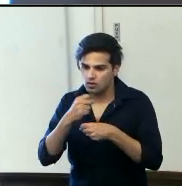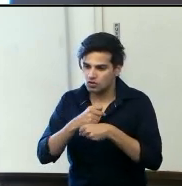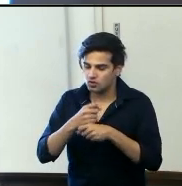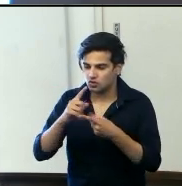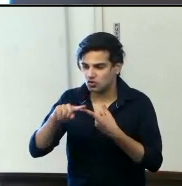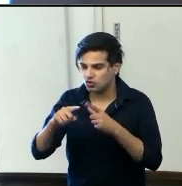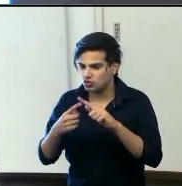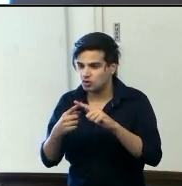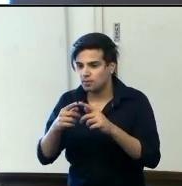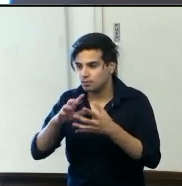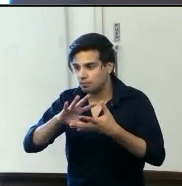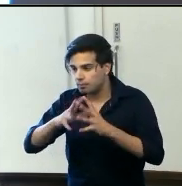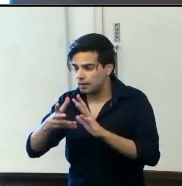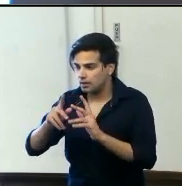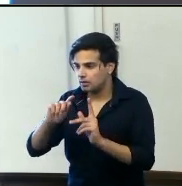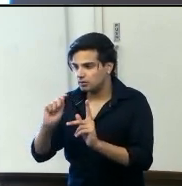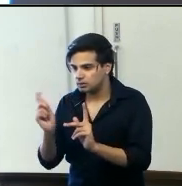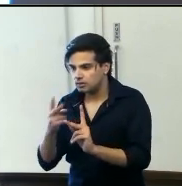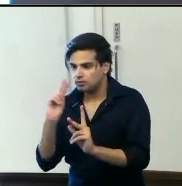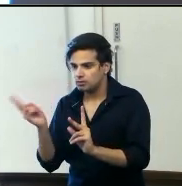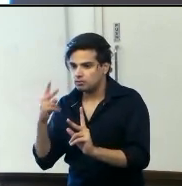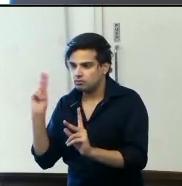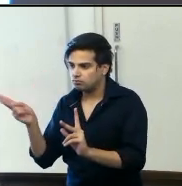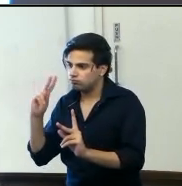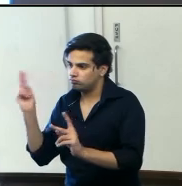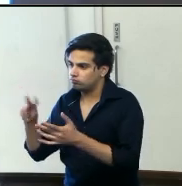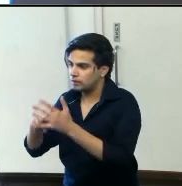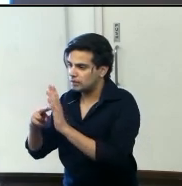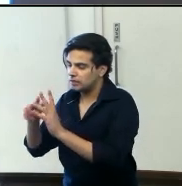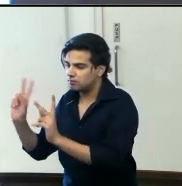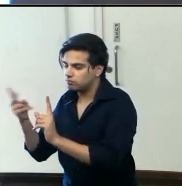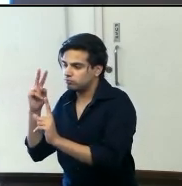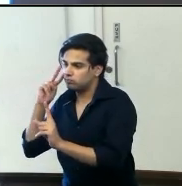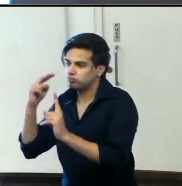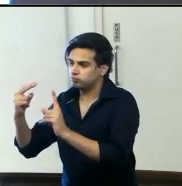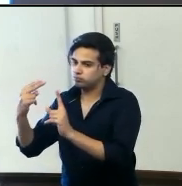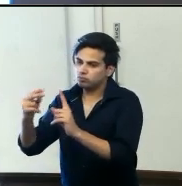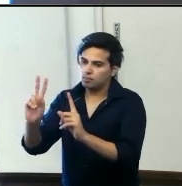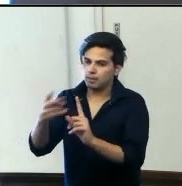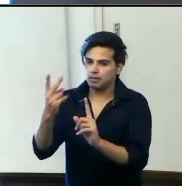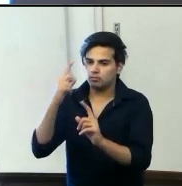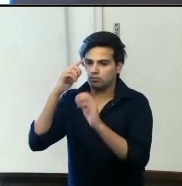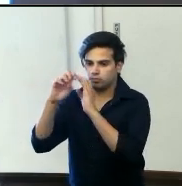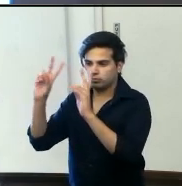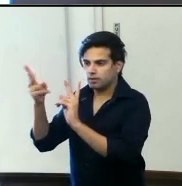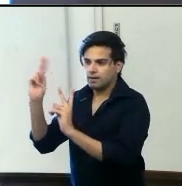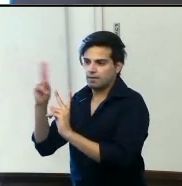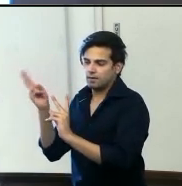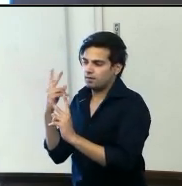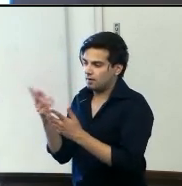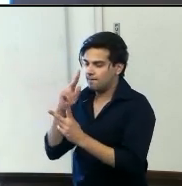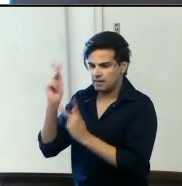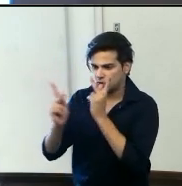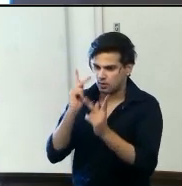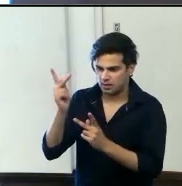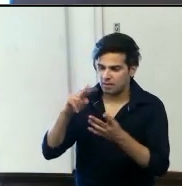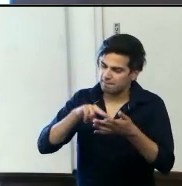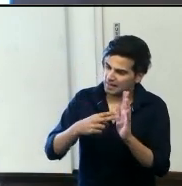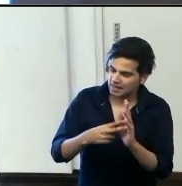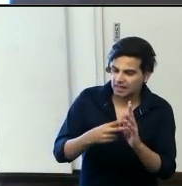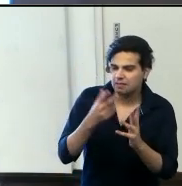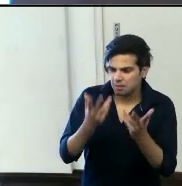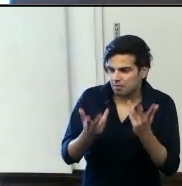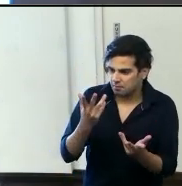ಡೈವರ್ಸ್ ಮೀನಿಂಗ್ಸ್ ಅಲಾಂಗ್ ದ ರೀಡರ್ಸ್. ಅಥವಾ ವಿಜುವಲ್ಲಲ್ಲೂ ಕೂಡ meanings